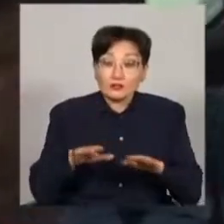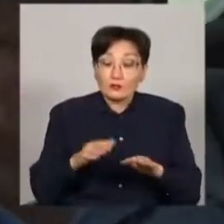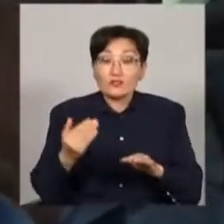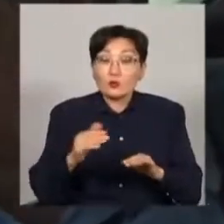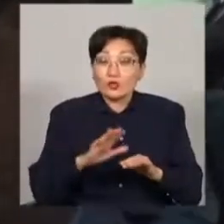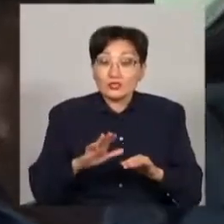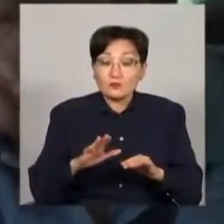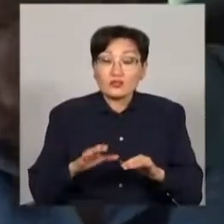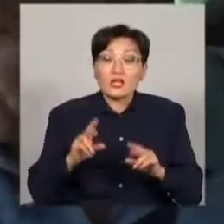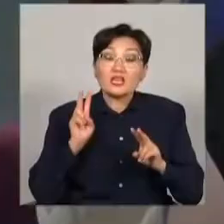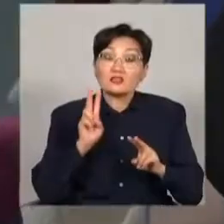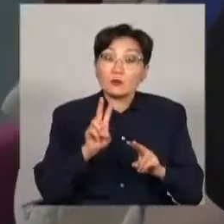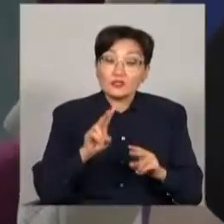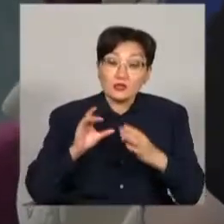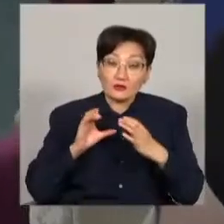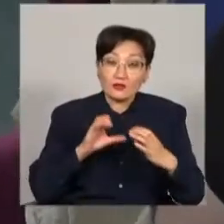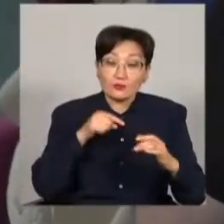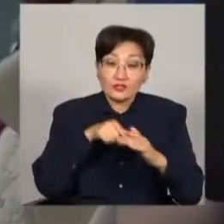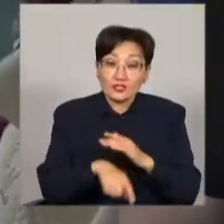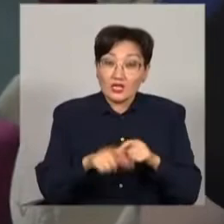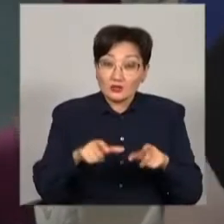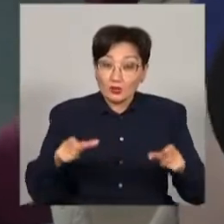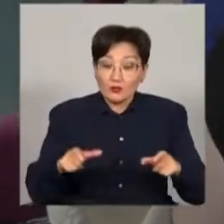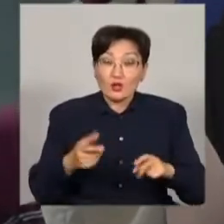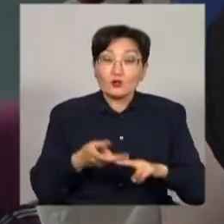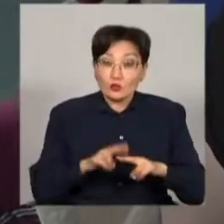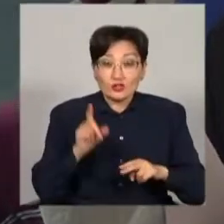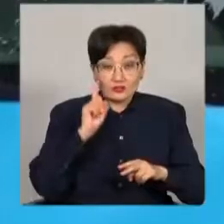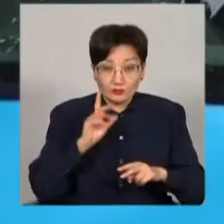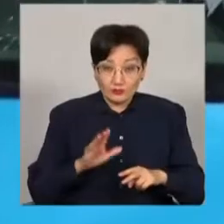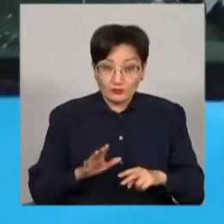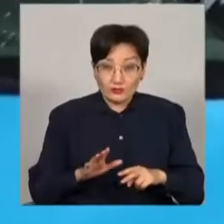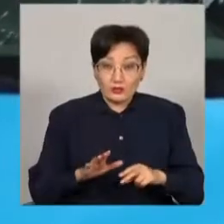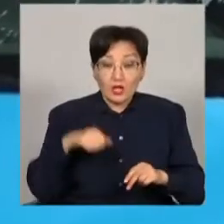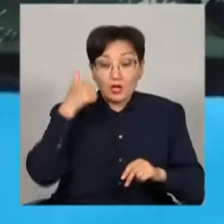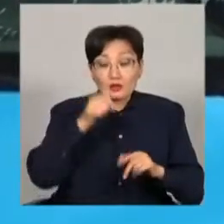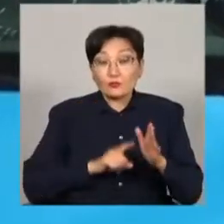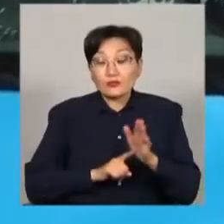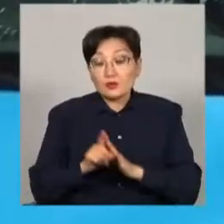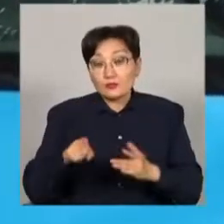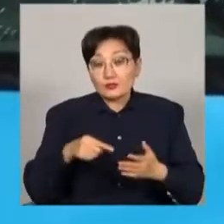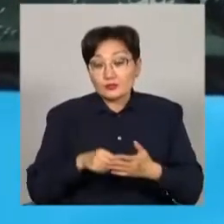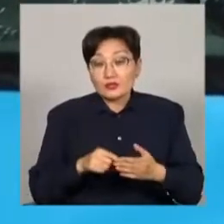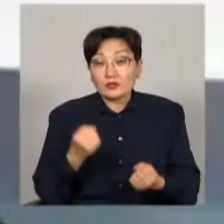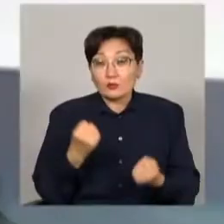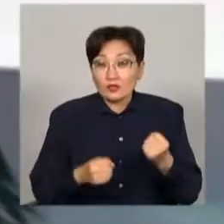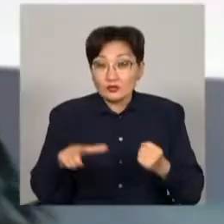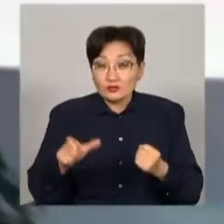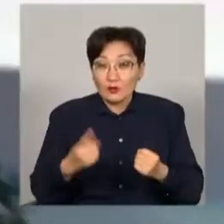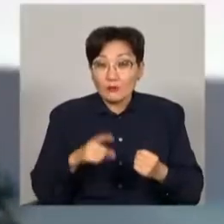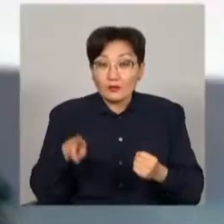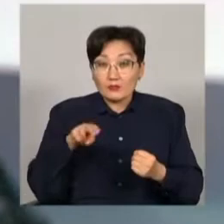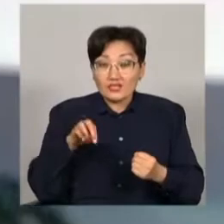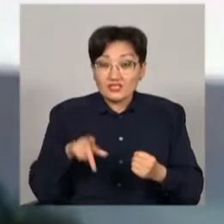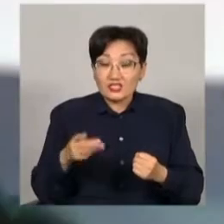ғана емес, троллейбус пен автобус ішіндегі жолаушыларға да қолайсыздық туғызатын көрінеді. Ал жыл басынан бері қалада көлік жүргізушілеріне 1 миллиард